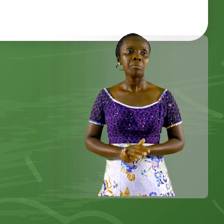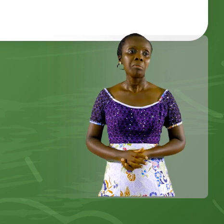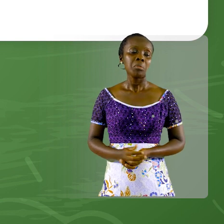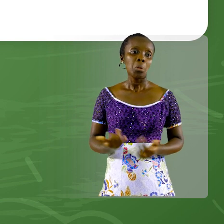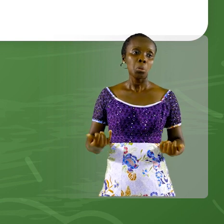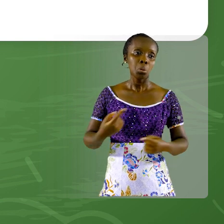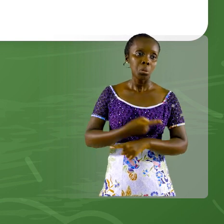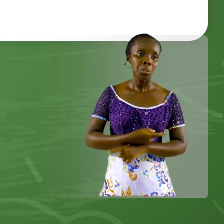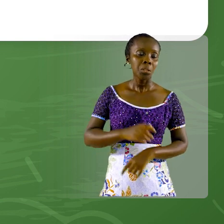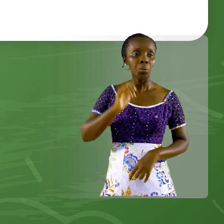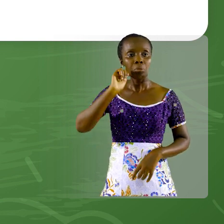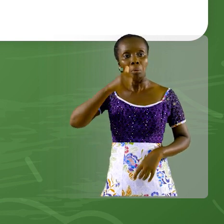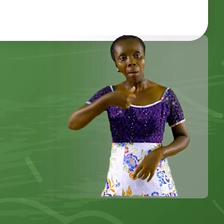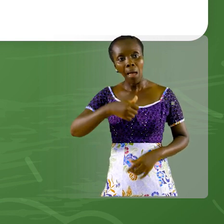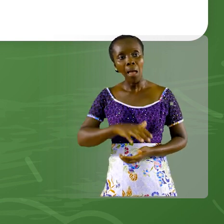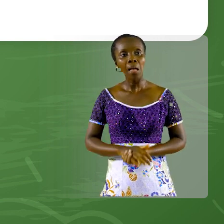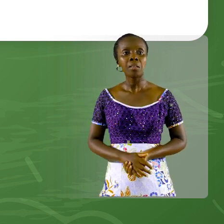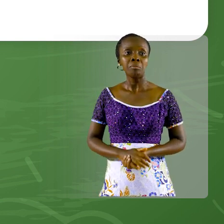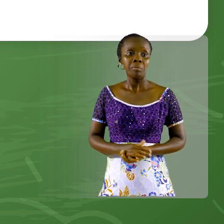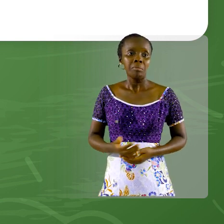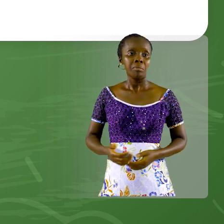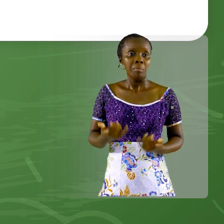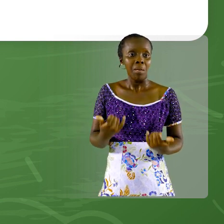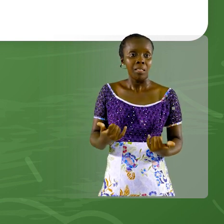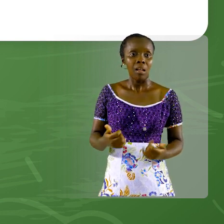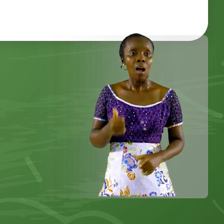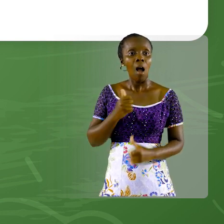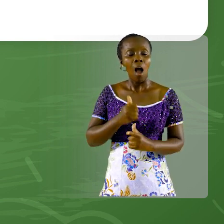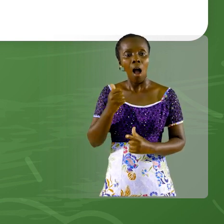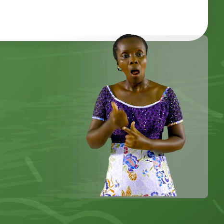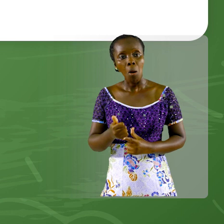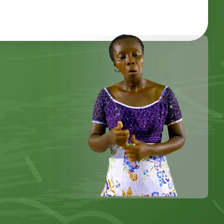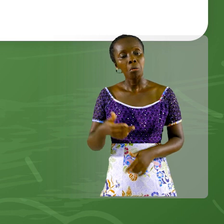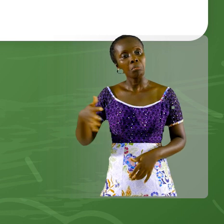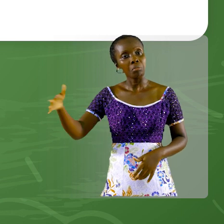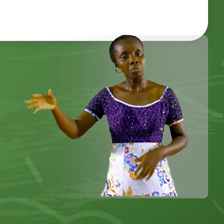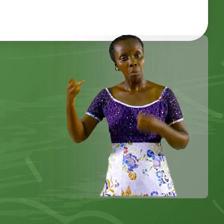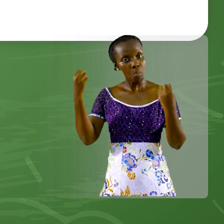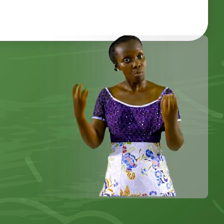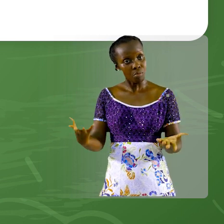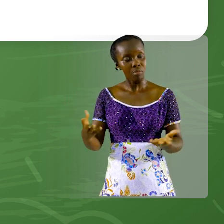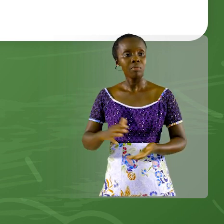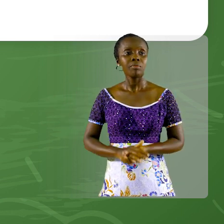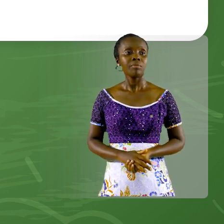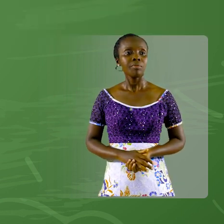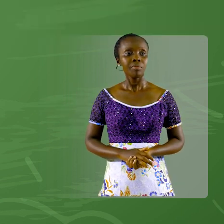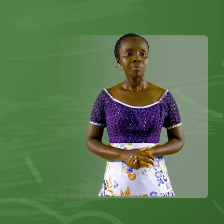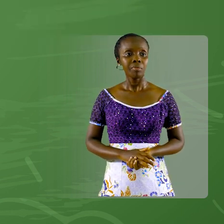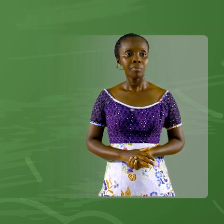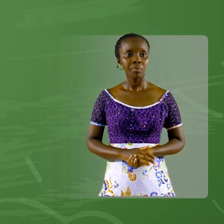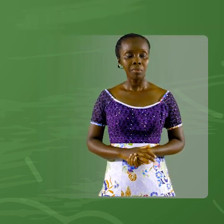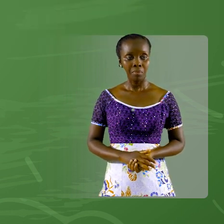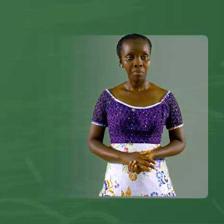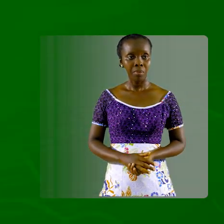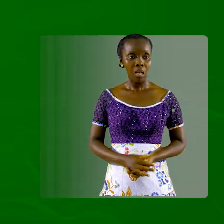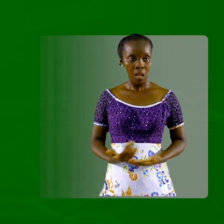aujourd'hui, demain, autrefois, maintenant, ainsi de suite. Nous avons aussi dégagé